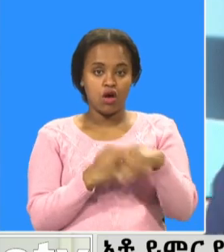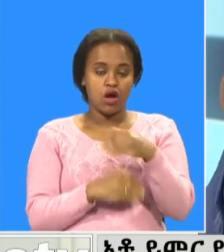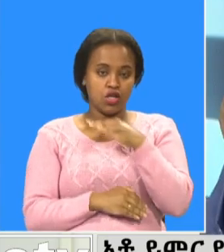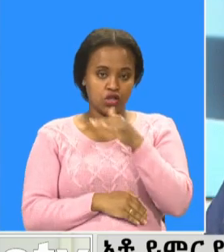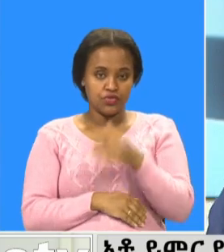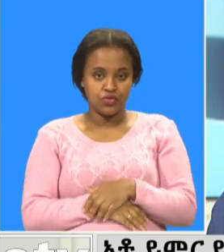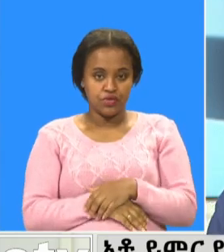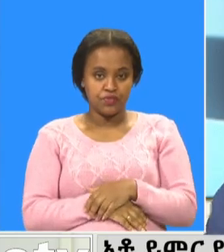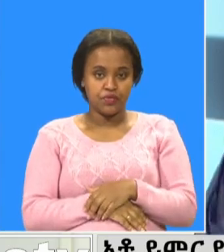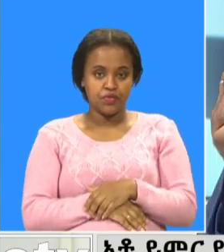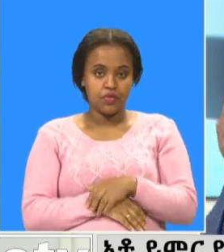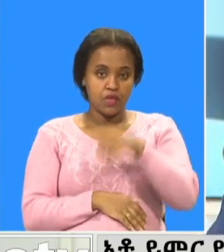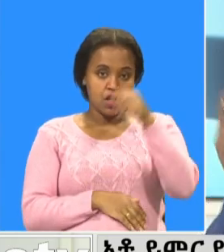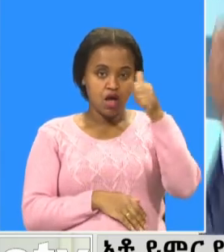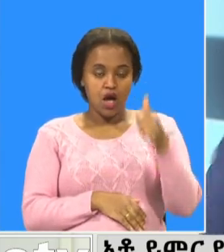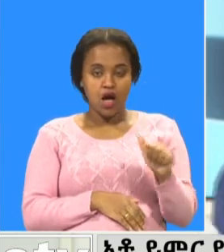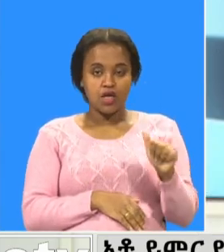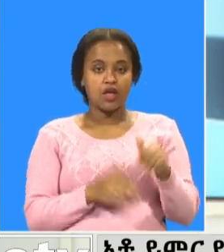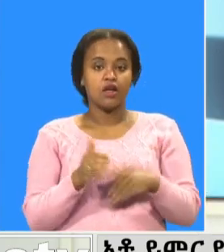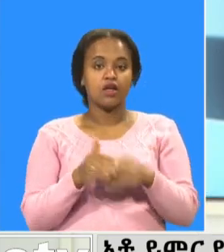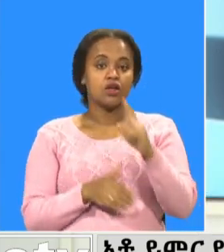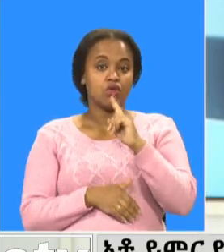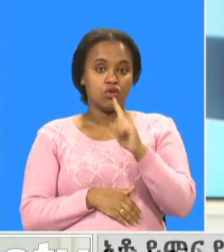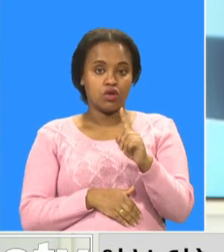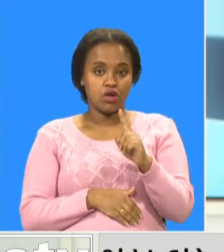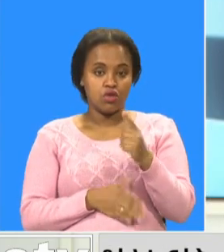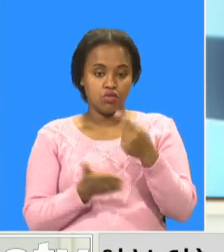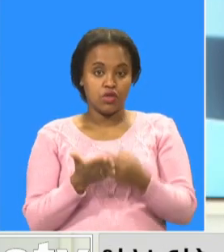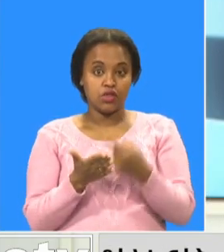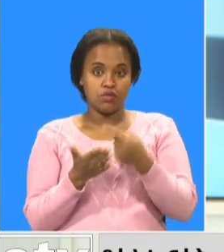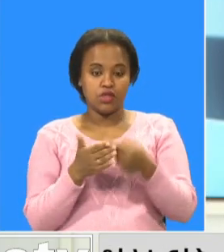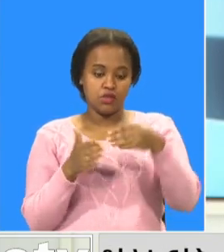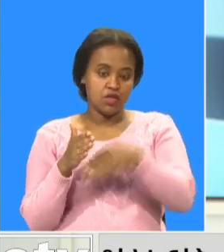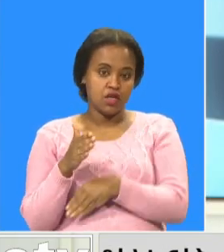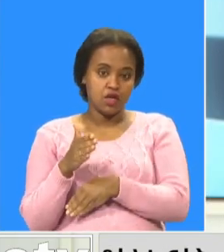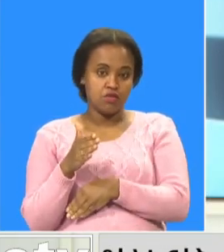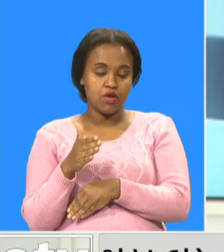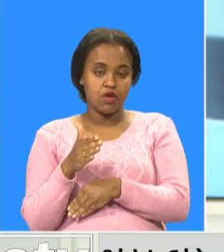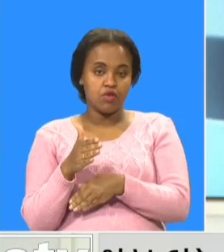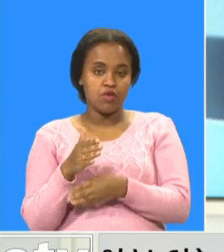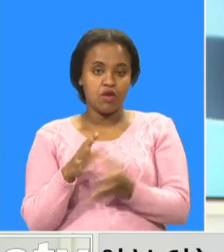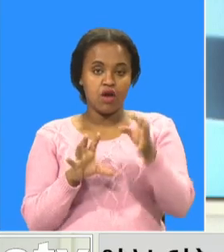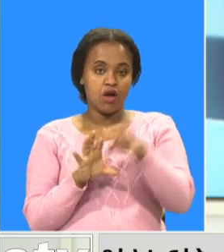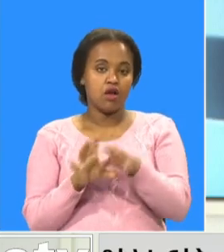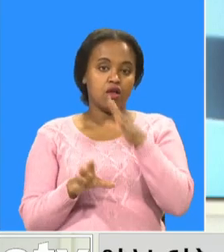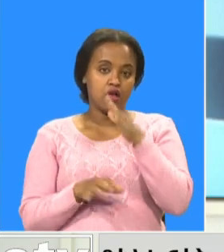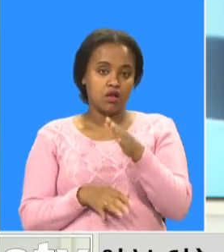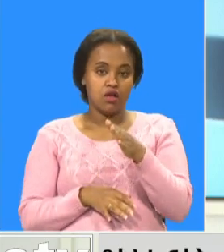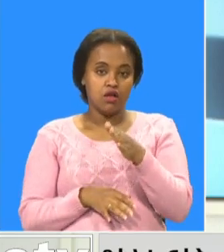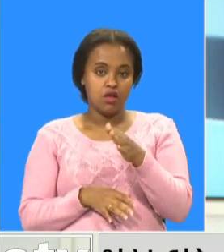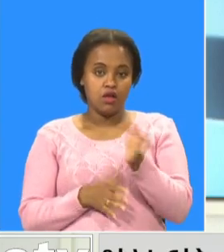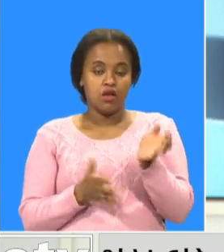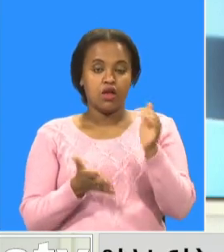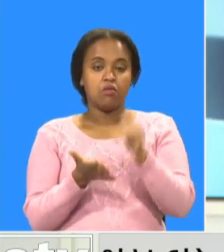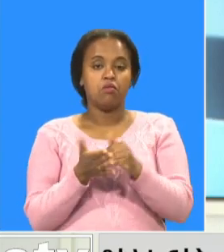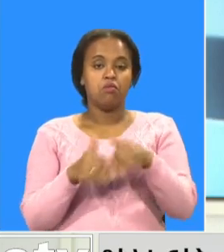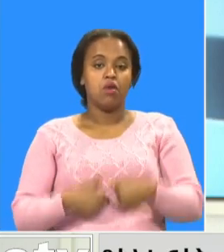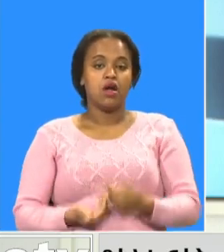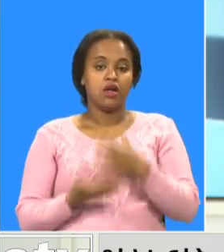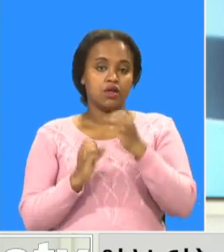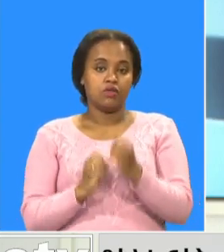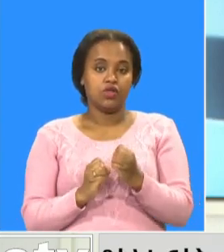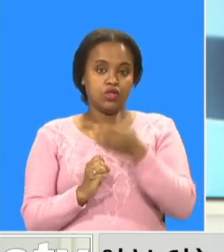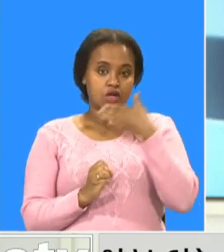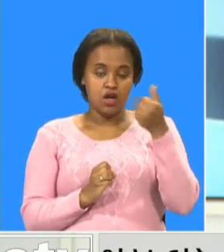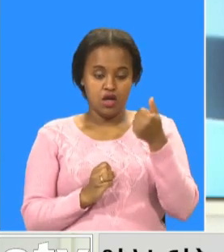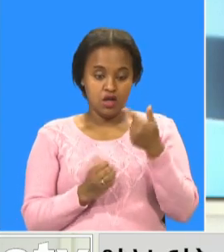ስለዚህ አየር እየወጣ ነው፣ በዚህም በዚህም እየገባ ነው። አልተጠበቅንም፣ አልተከላከልንም። እንደው ባንደክም ይሻላል። ለምን ያህል